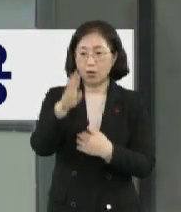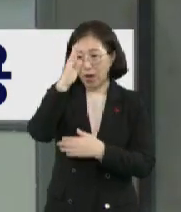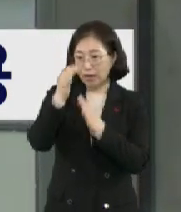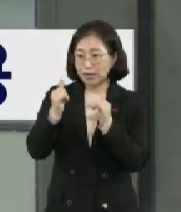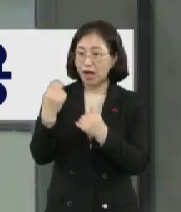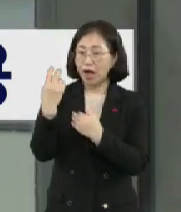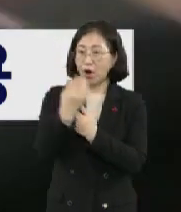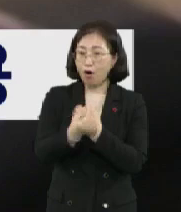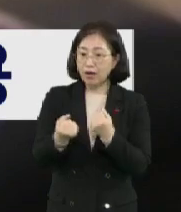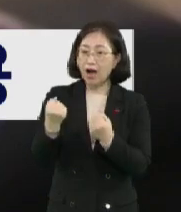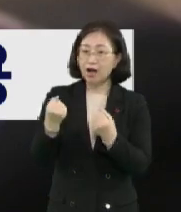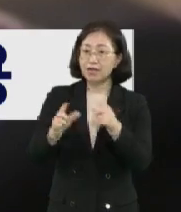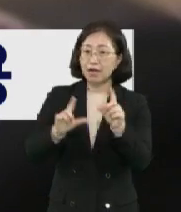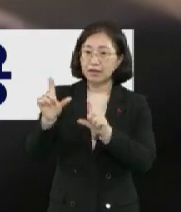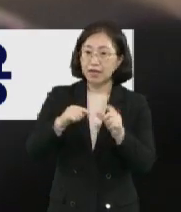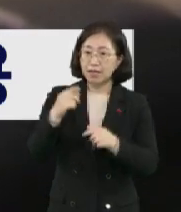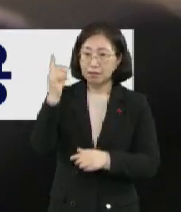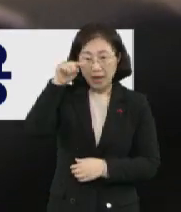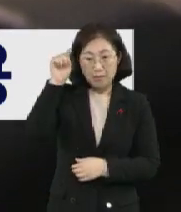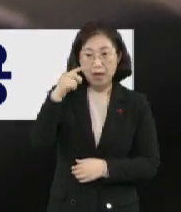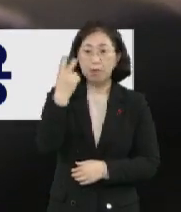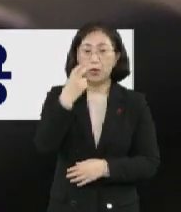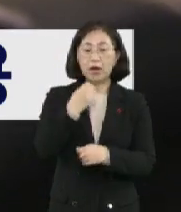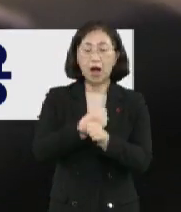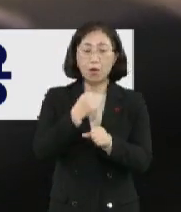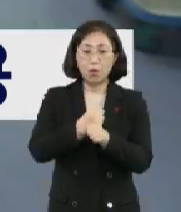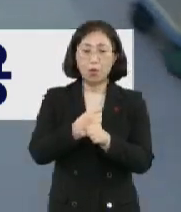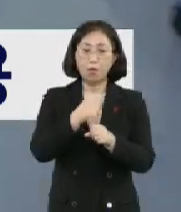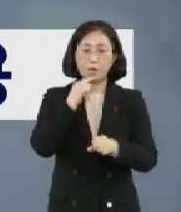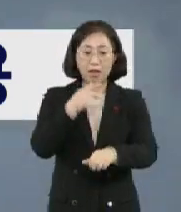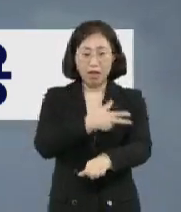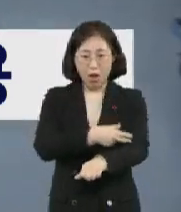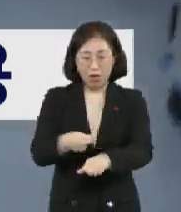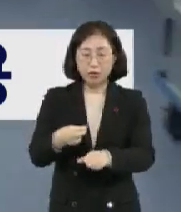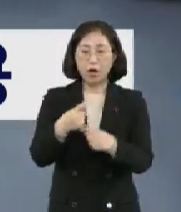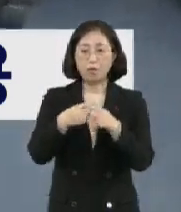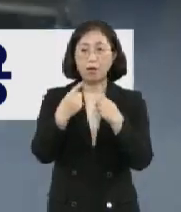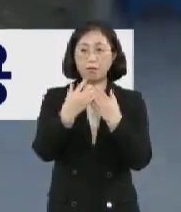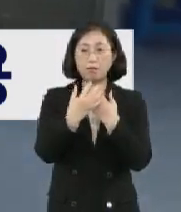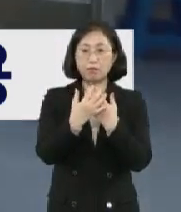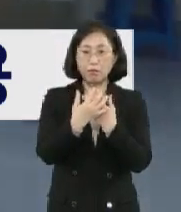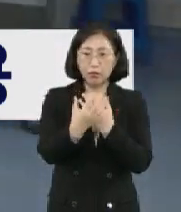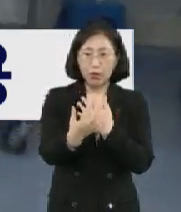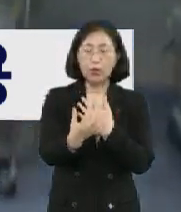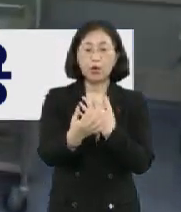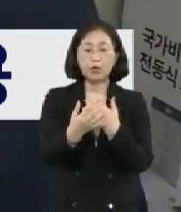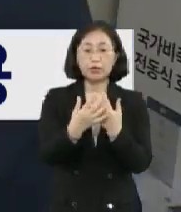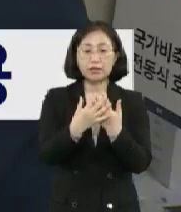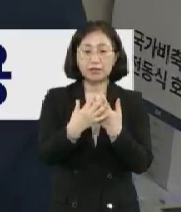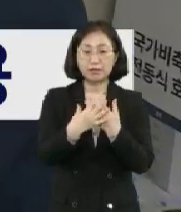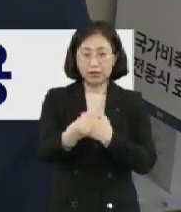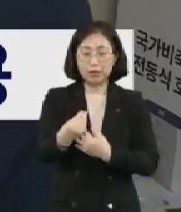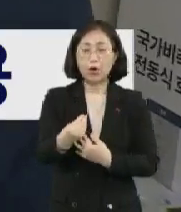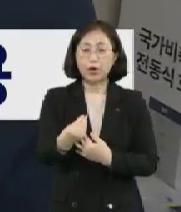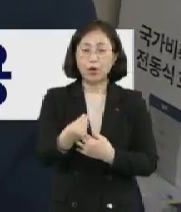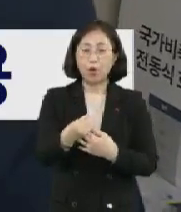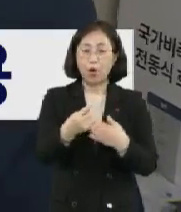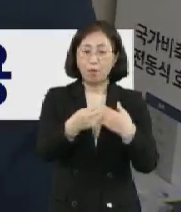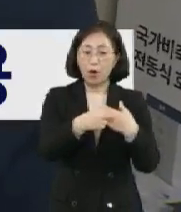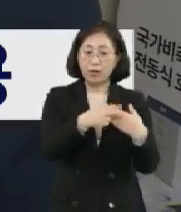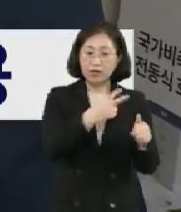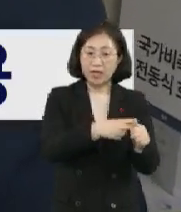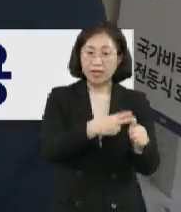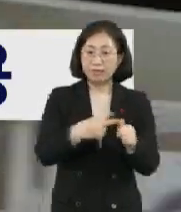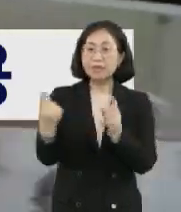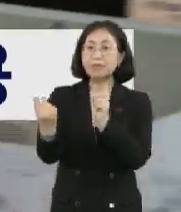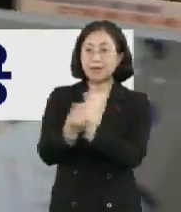상태를 매일 모니터링하고 혈액 채취와 엑스레이 촬영, 검사나 대면 진료가 필요하면 전문 의료진이 환자를 만나게